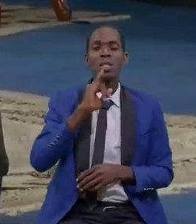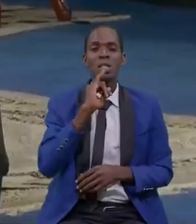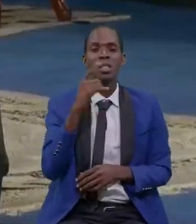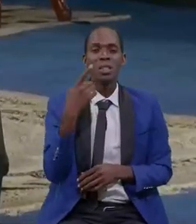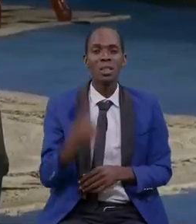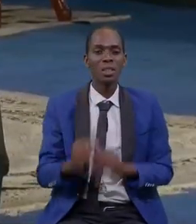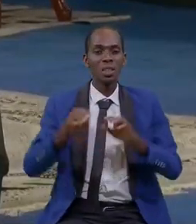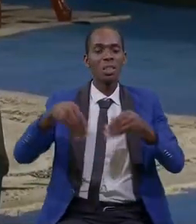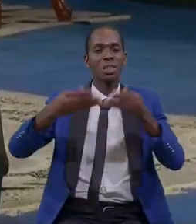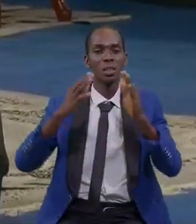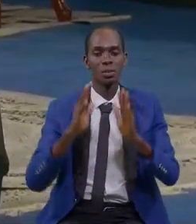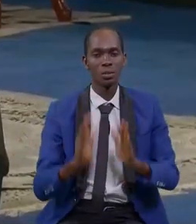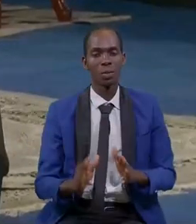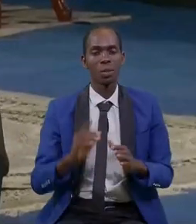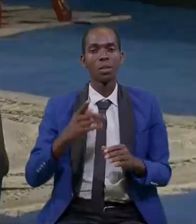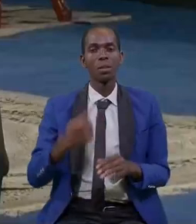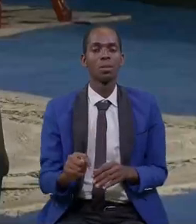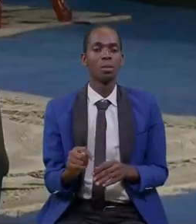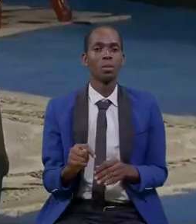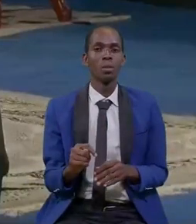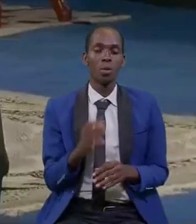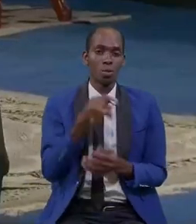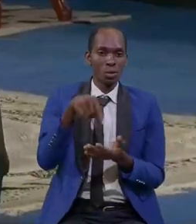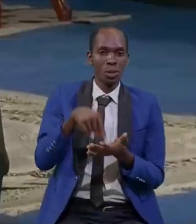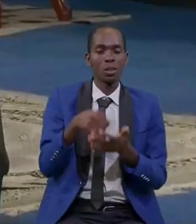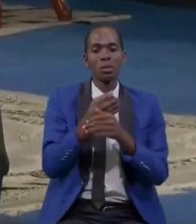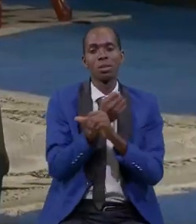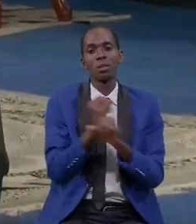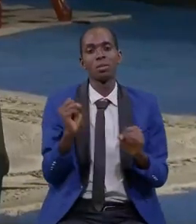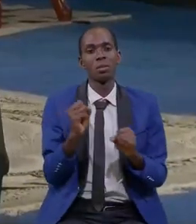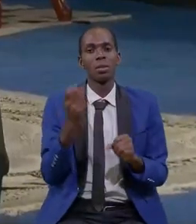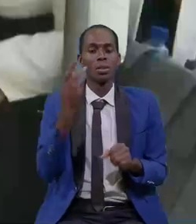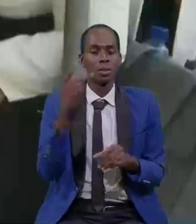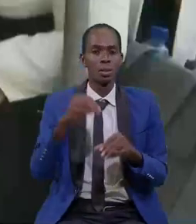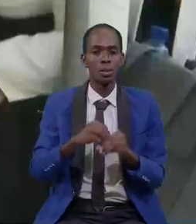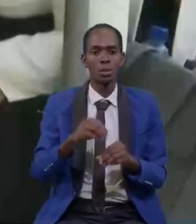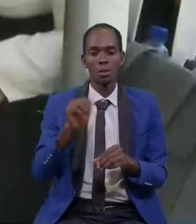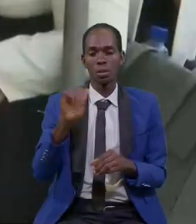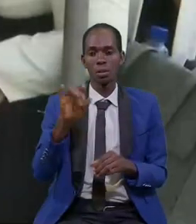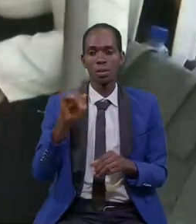l'auteur et le donateur de ce salut. Actes des Apôtres, chapitre 2,